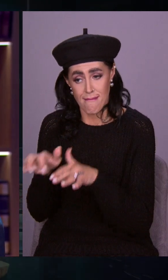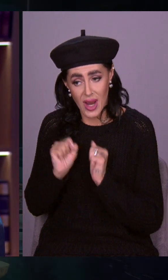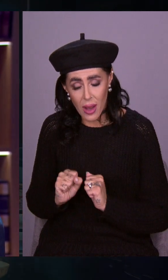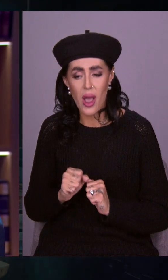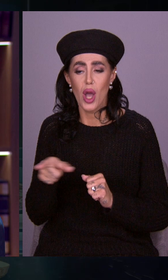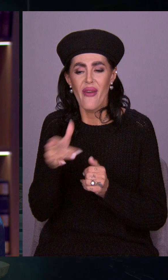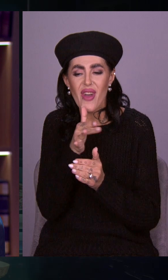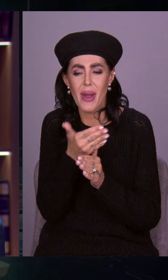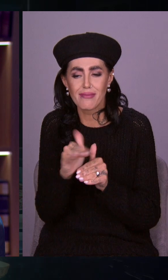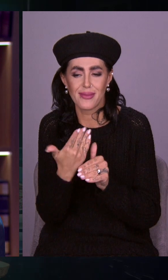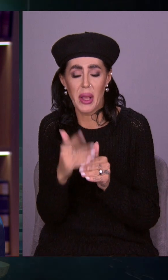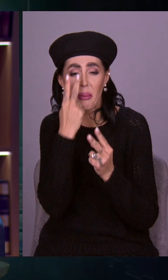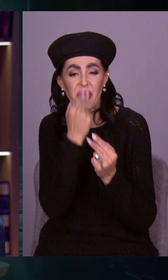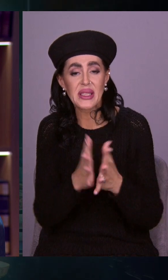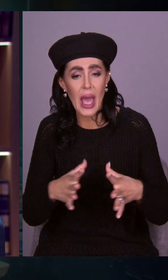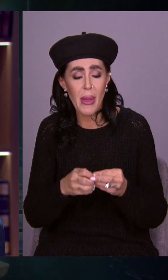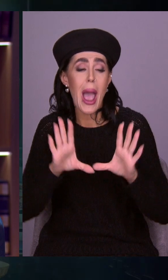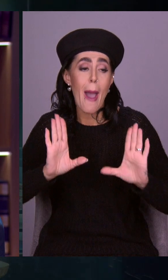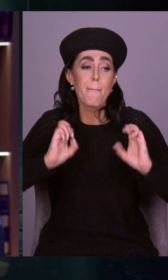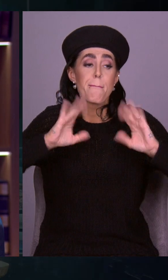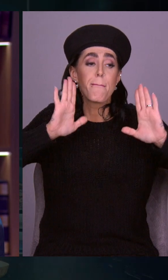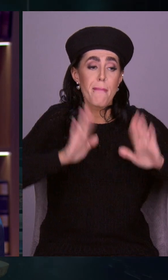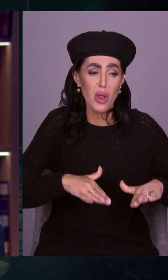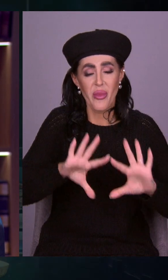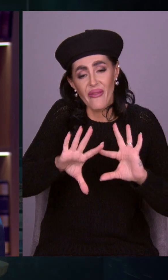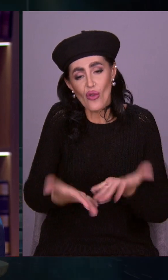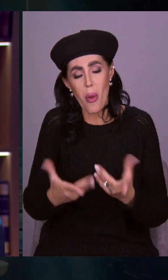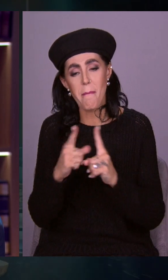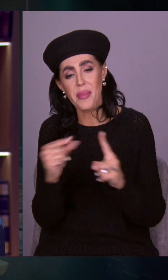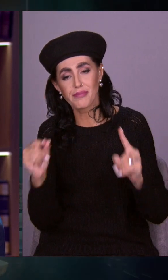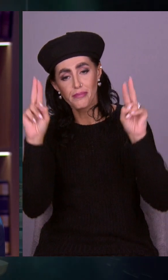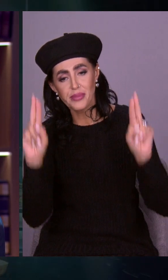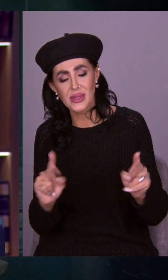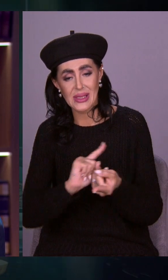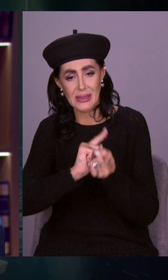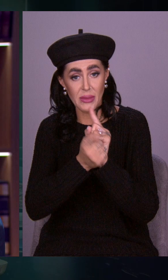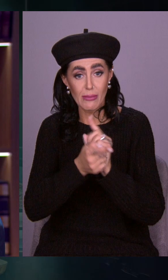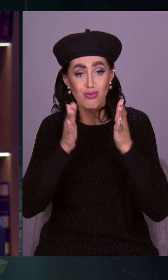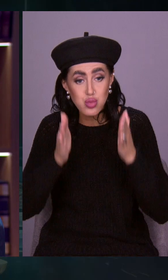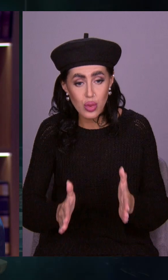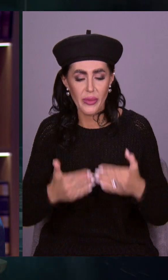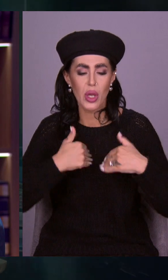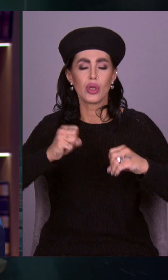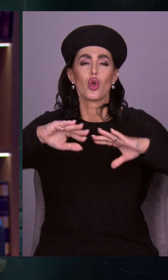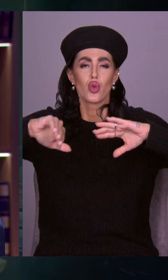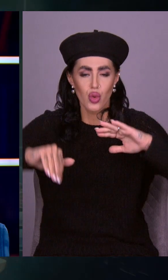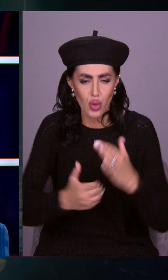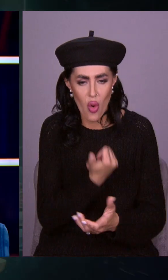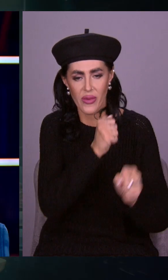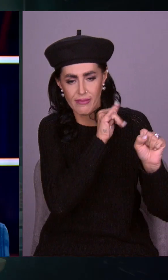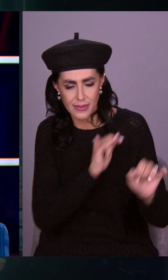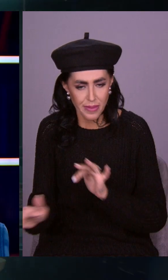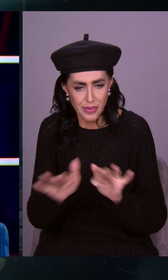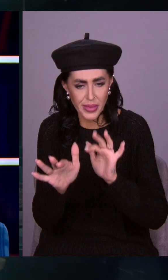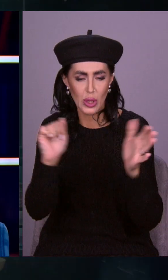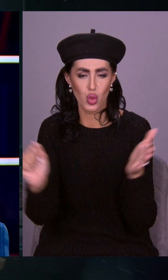найстрашніше в цьому те, що якщо система до того часу не зміниться, то нам заново проходити абсолютно але все. Але вони вас вже будуть